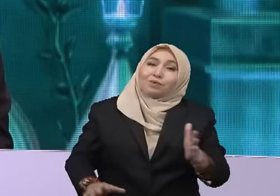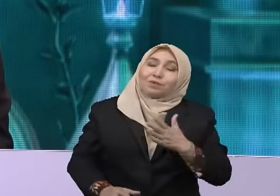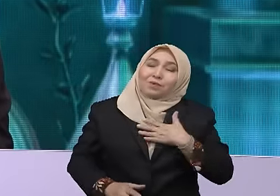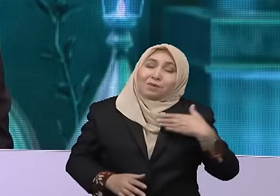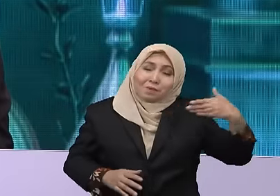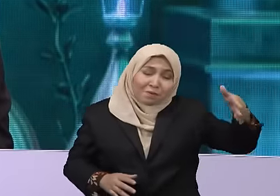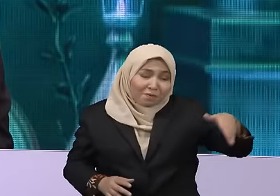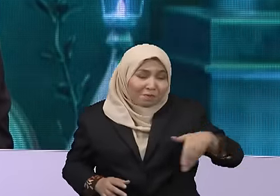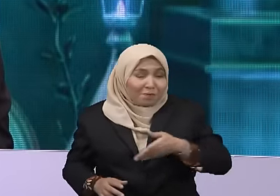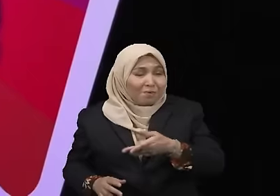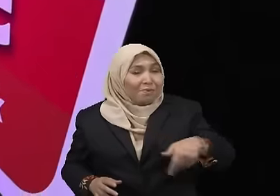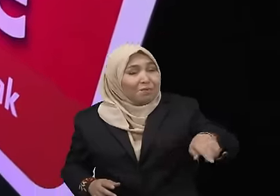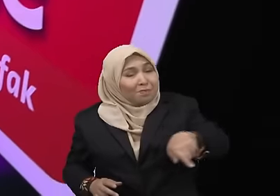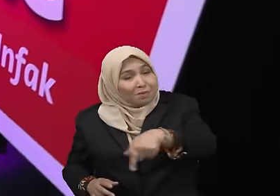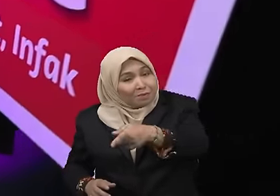berliku-liku.